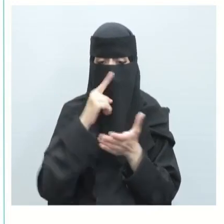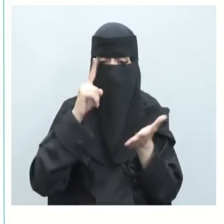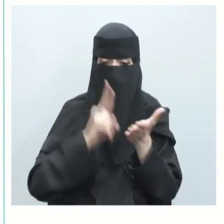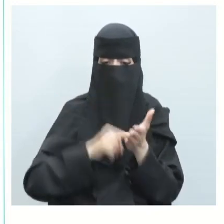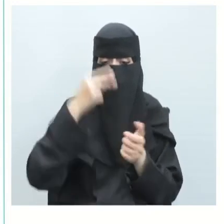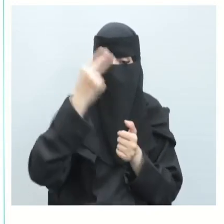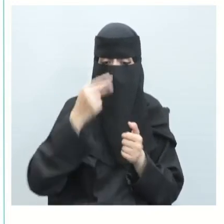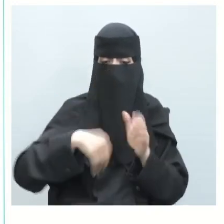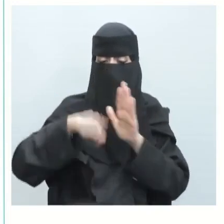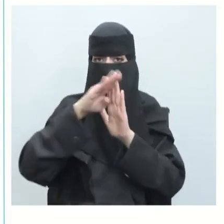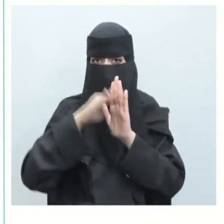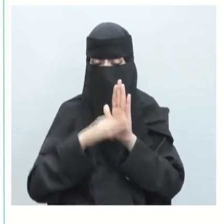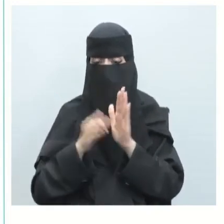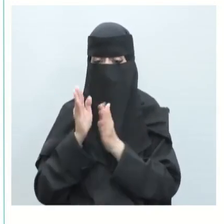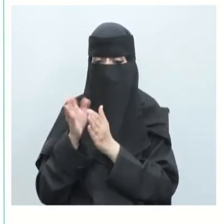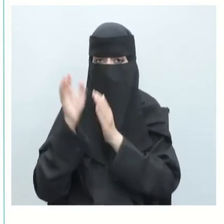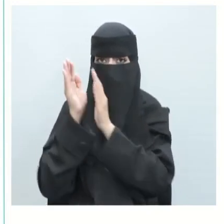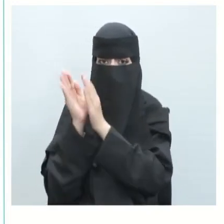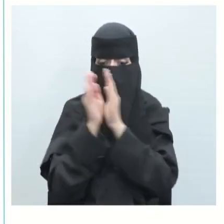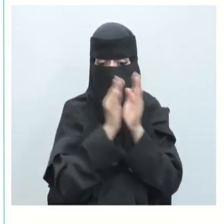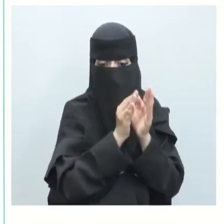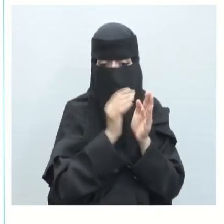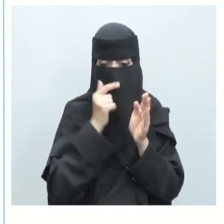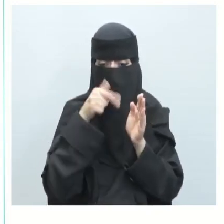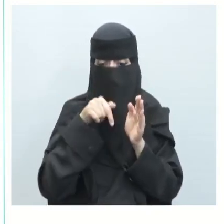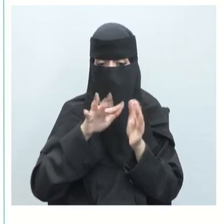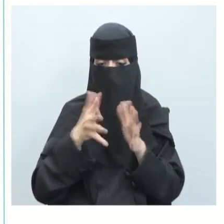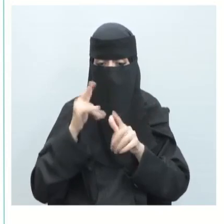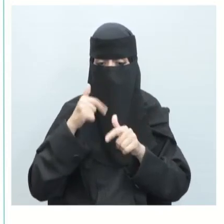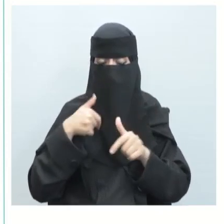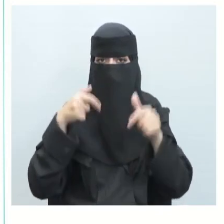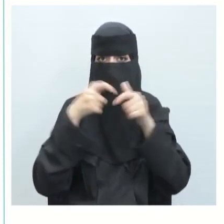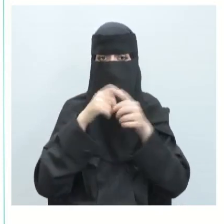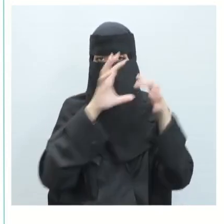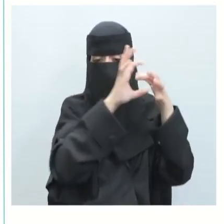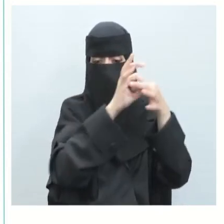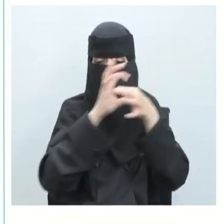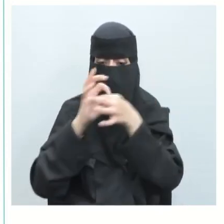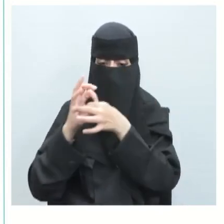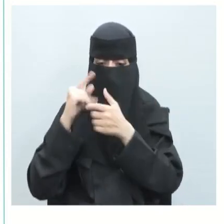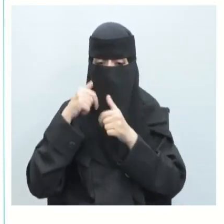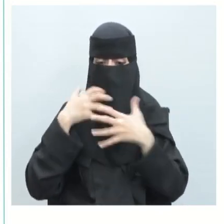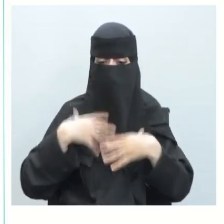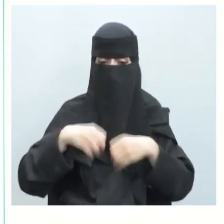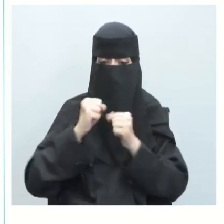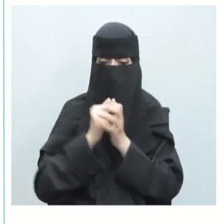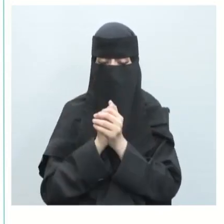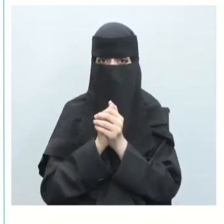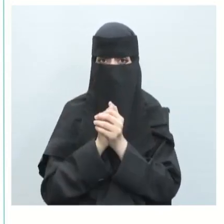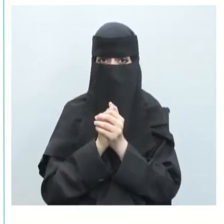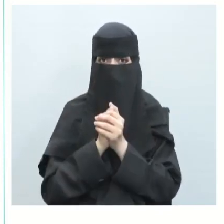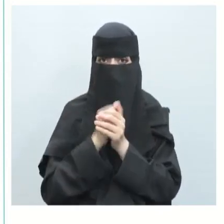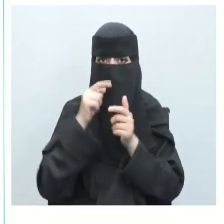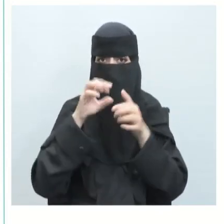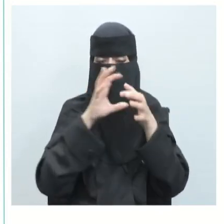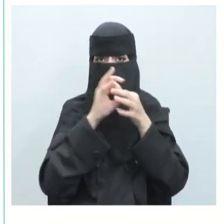يجب ايضا بجانب توفير هذه الموارد تصميم وترتيب المرافق بما يضمن سلامه العمل مثلا في